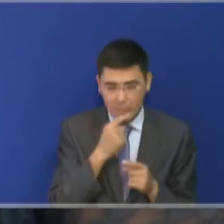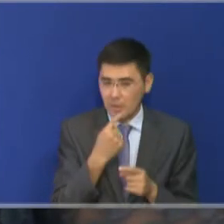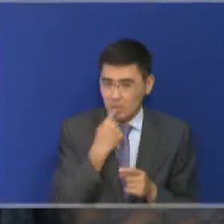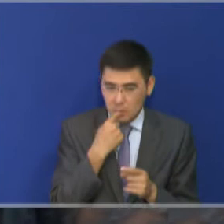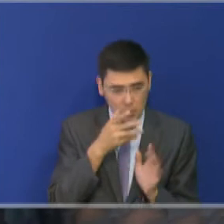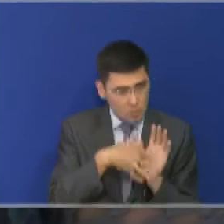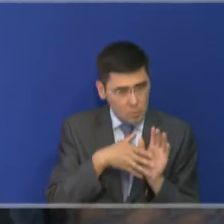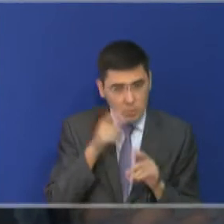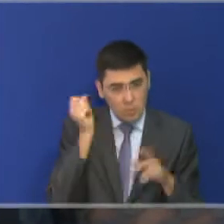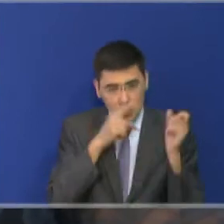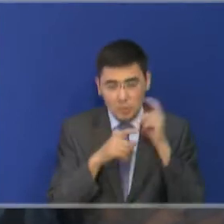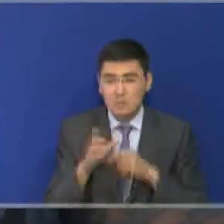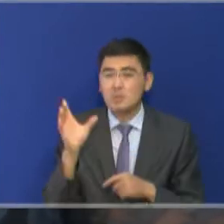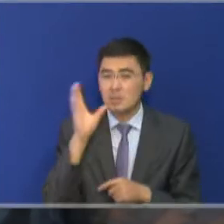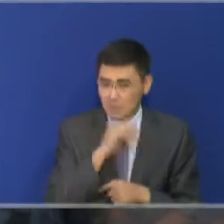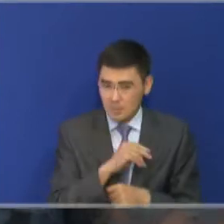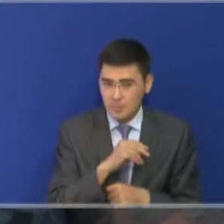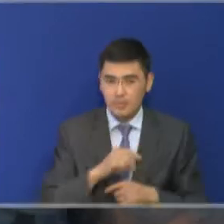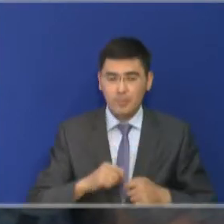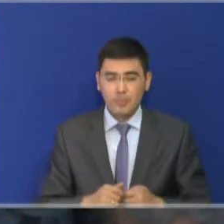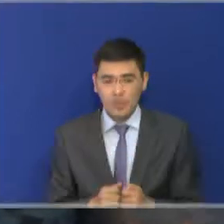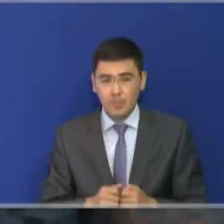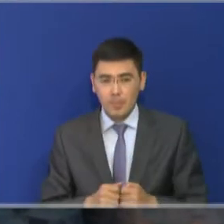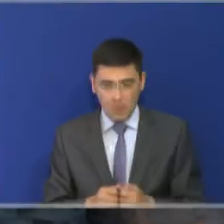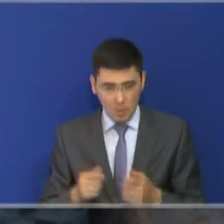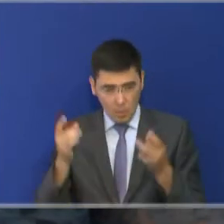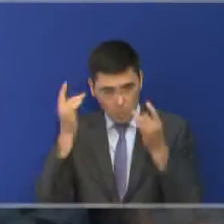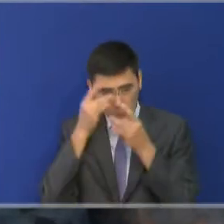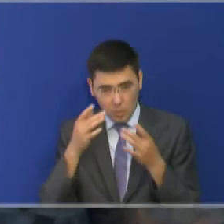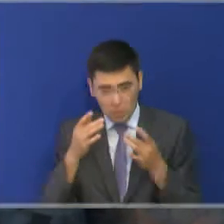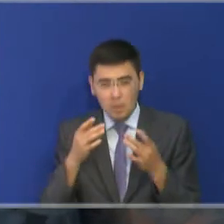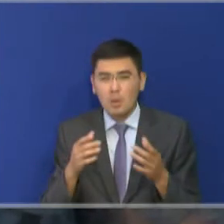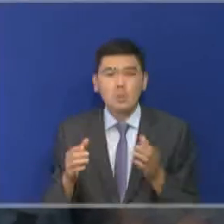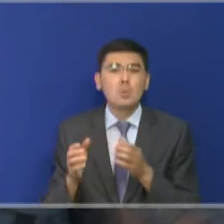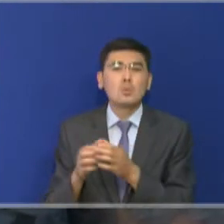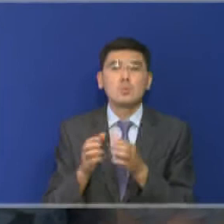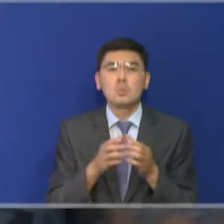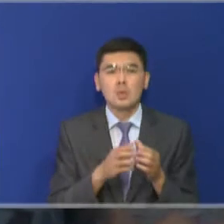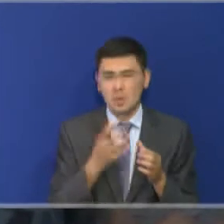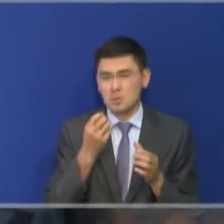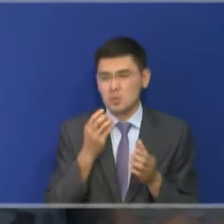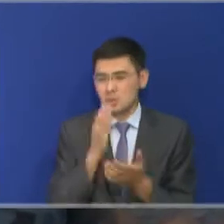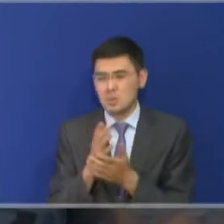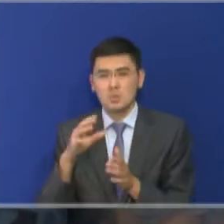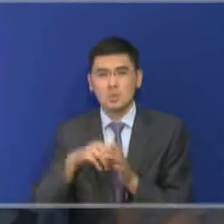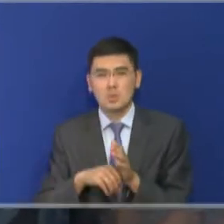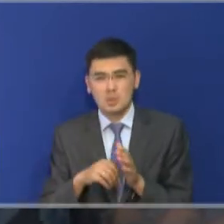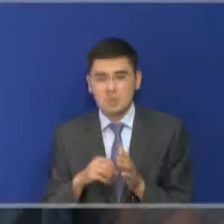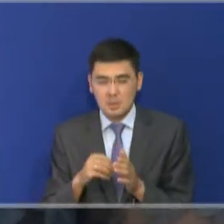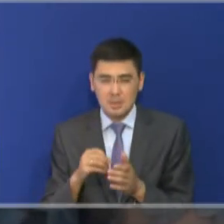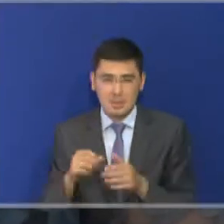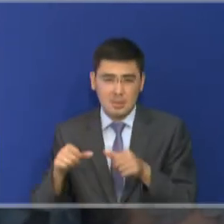қана ұлттар мен жұмыс істемейді, этномәдени бірлестіктермен жұмыс істемейді, сондай-ақ қоғамдық әртүрлі институттар, аналар кеңесі айтып кеткендей